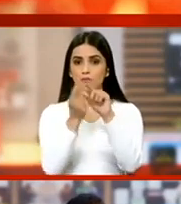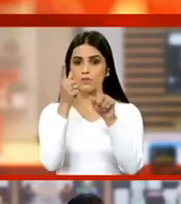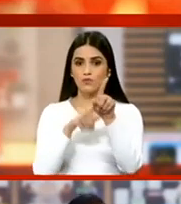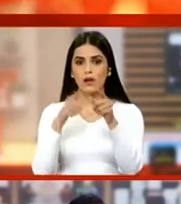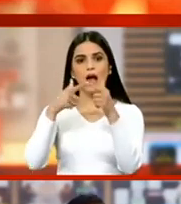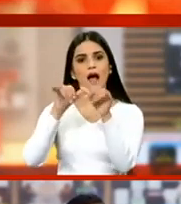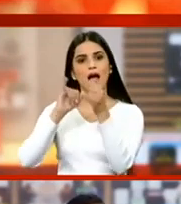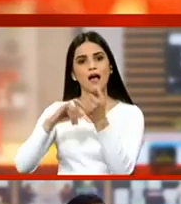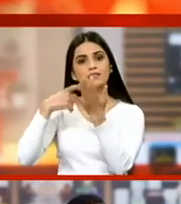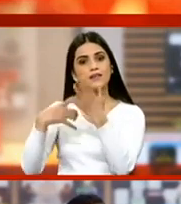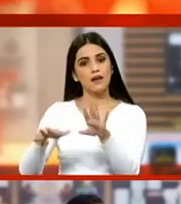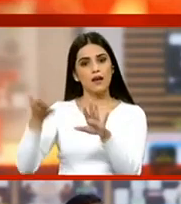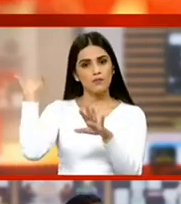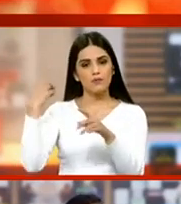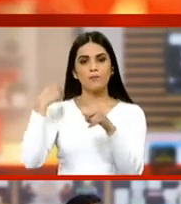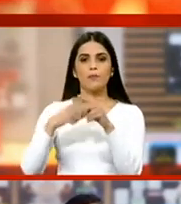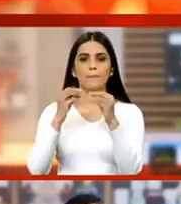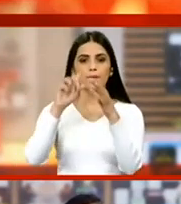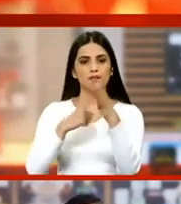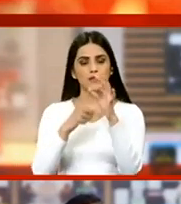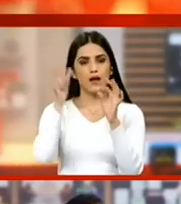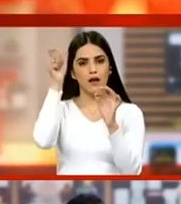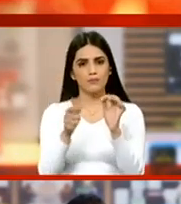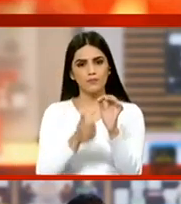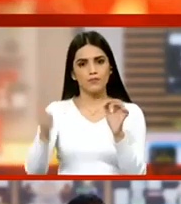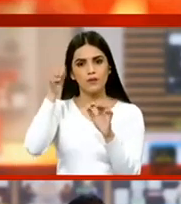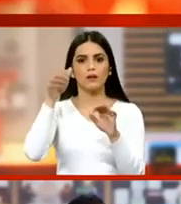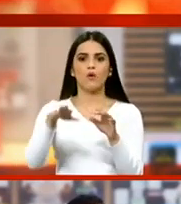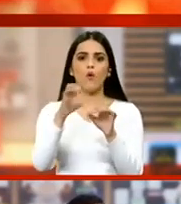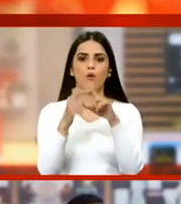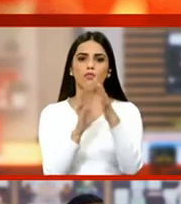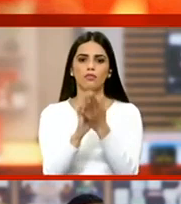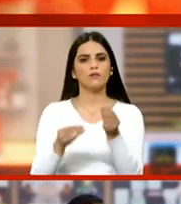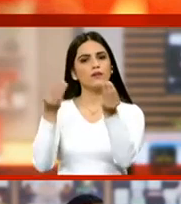आईएस एक शर्मा बीजेपी प्रदेश अध्धिक्स वतंद्र देव सिंग को शपत दिलाई गई